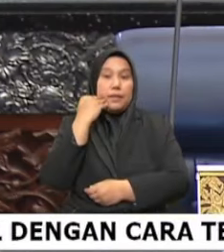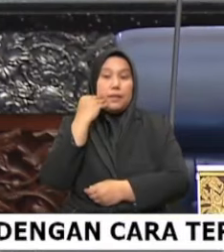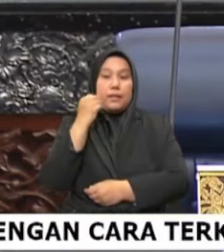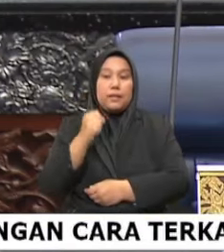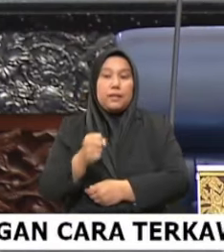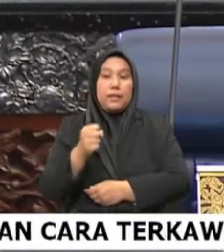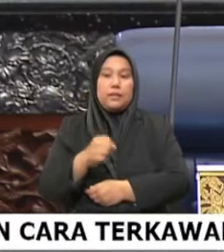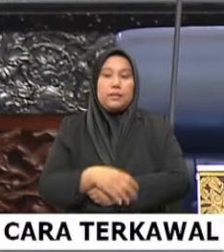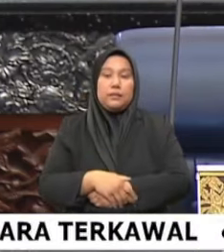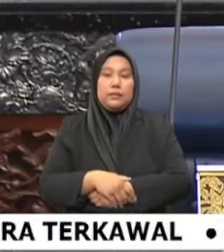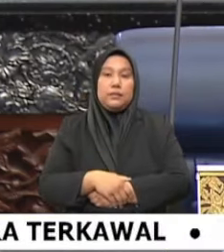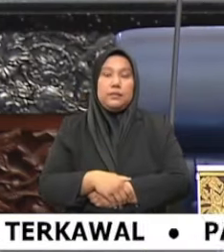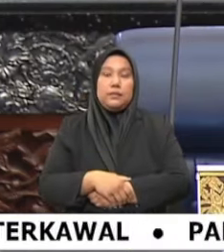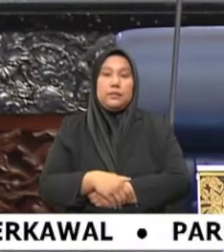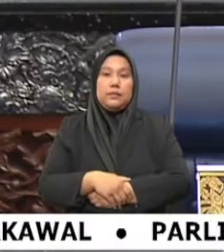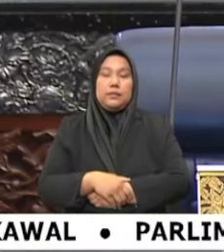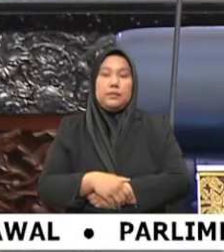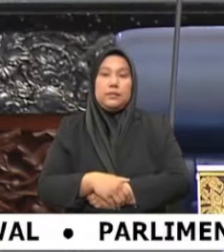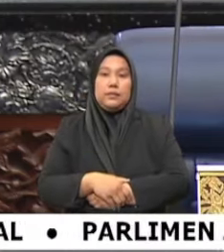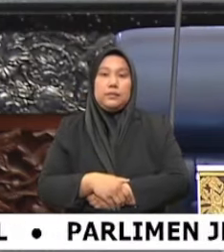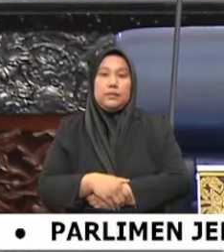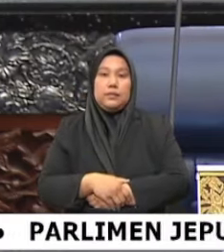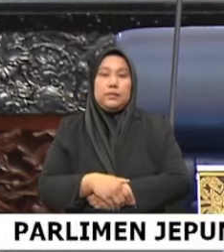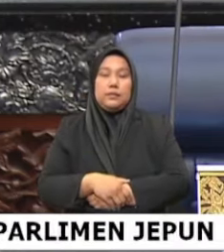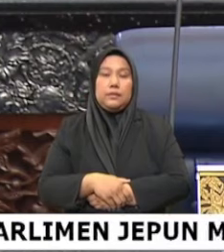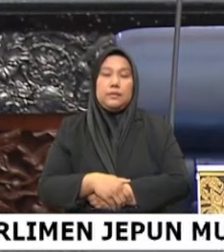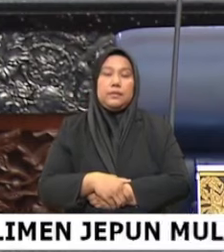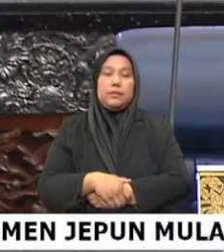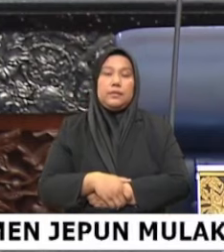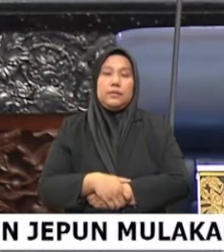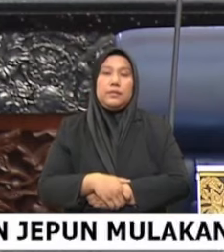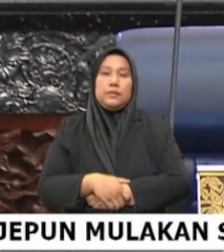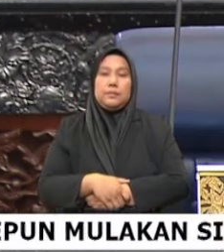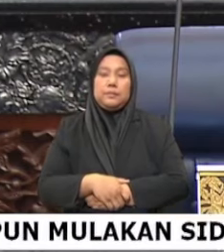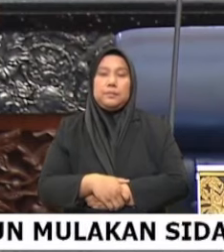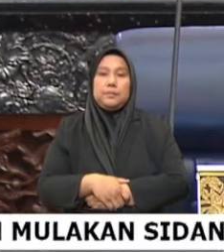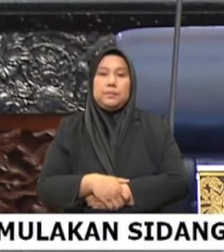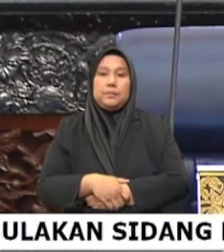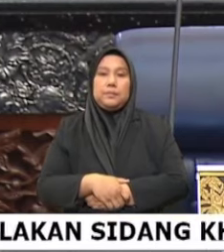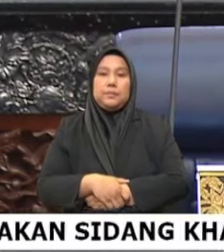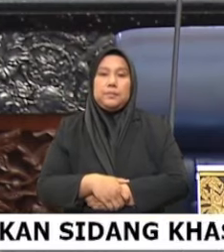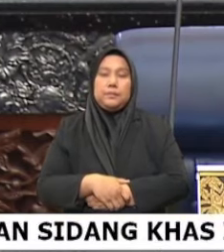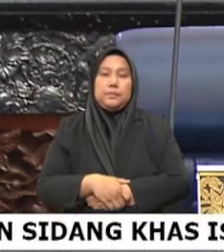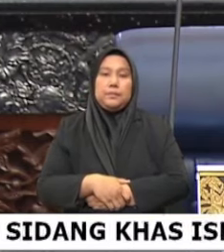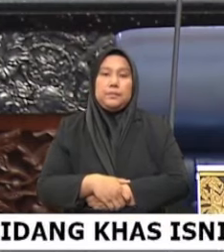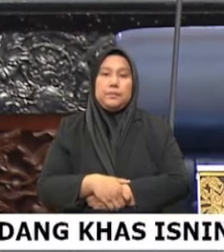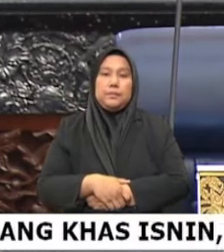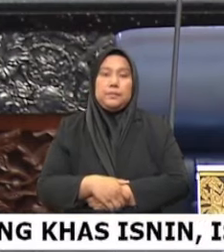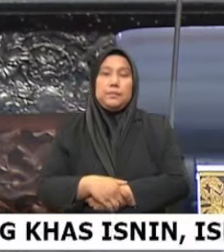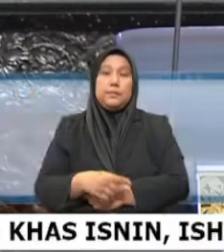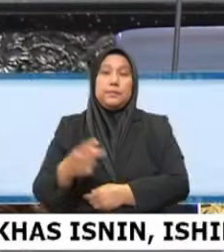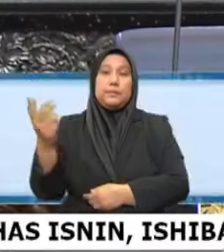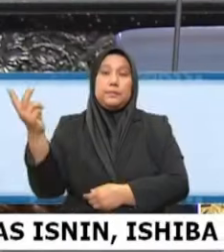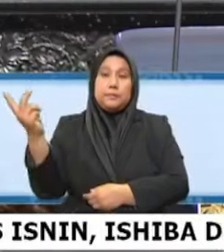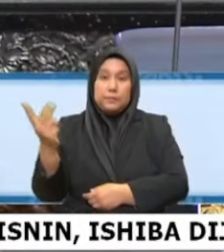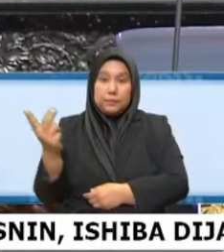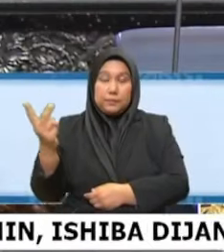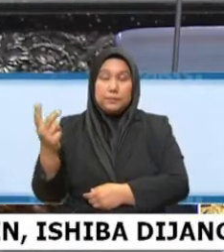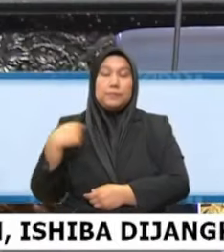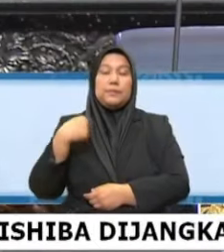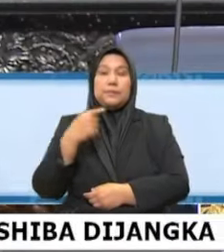Saya peguam bela dan Yang Berhormat sebagai hakim. Ya. Jadi saya rasa ialah kedua-dua kami orang